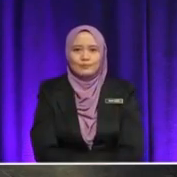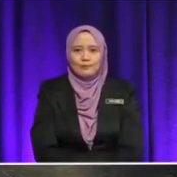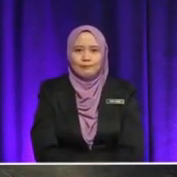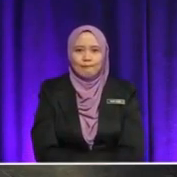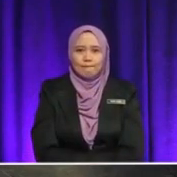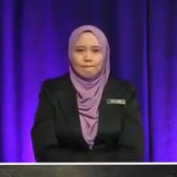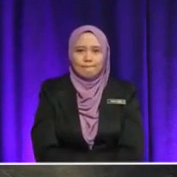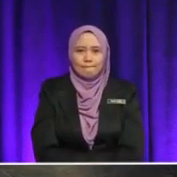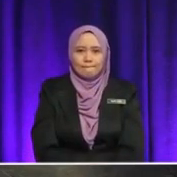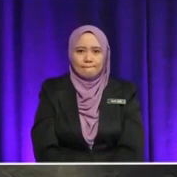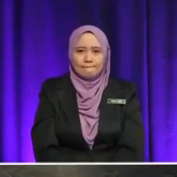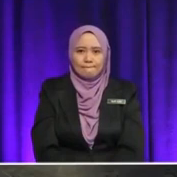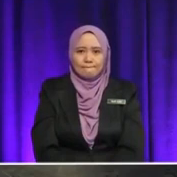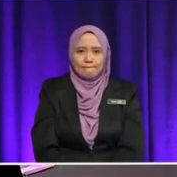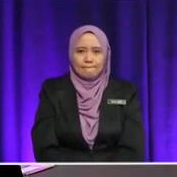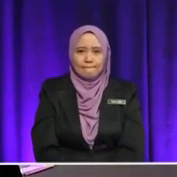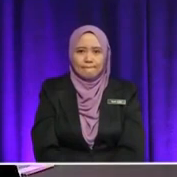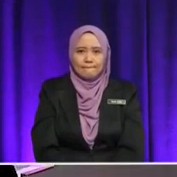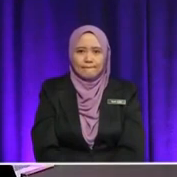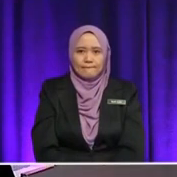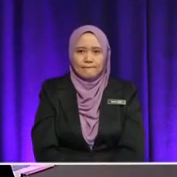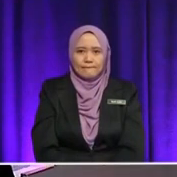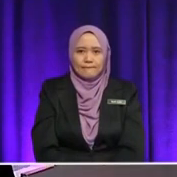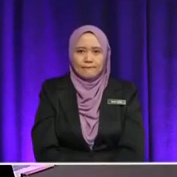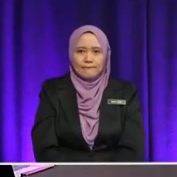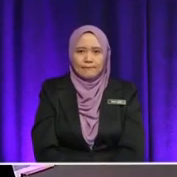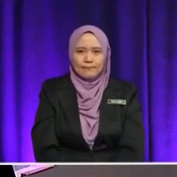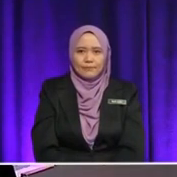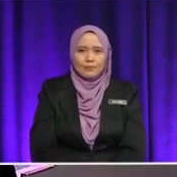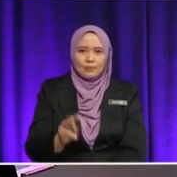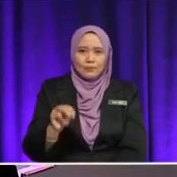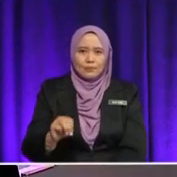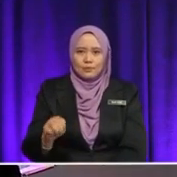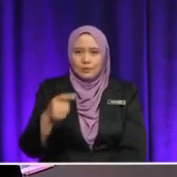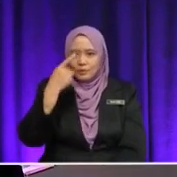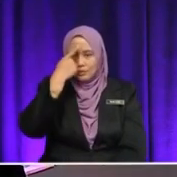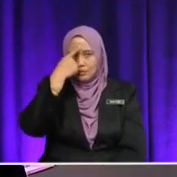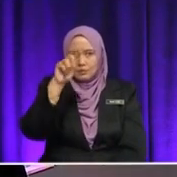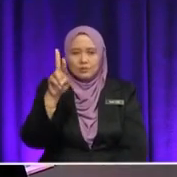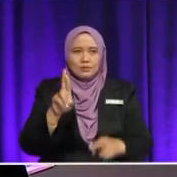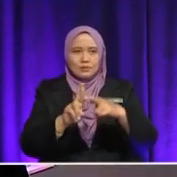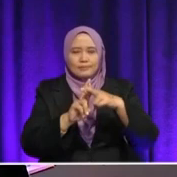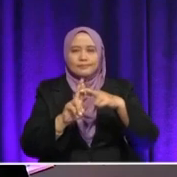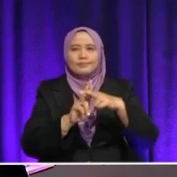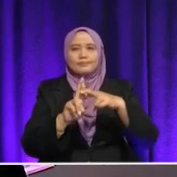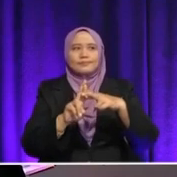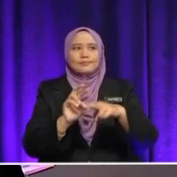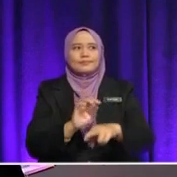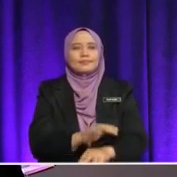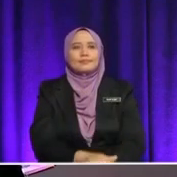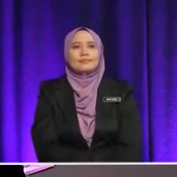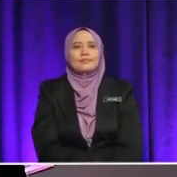oke Sebelum saya rumuskan nak mintak murid saya terumuskan Eh siapa Diego aku enggak Coba rumuskan